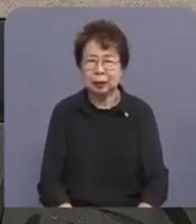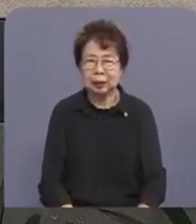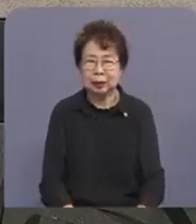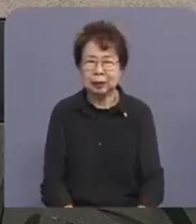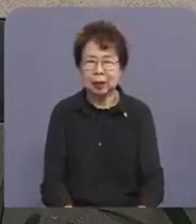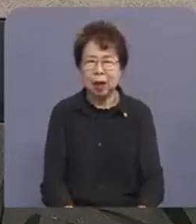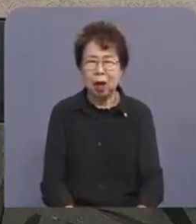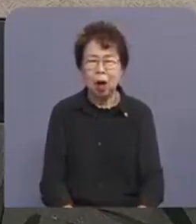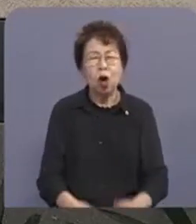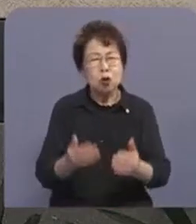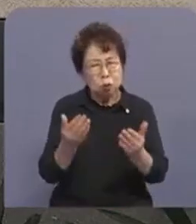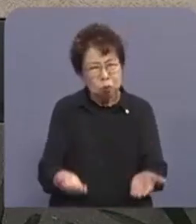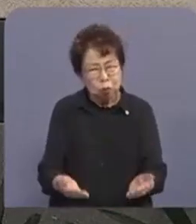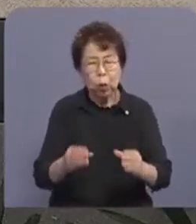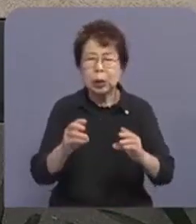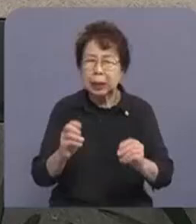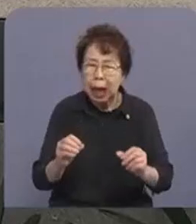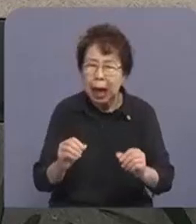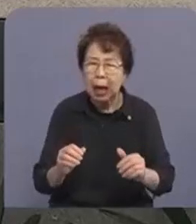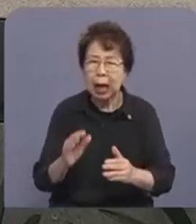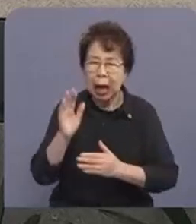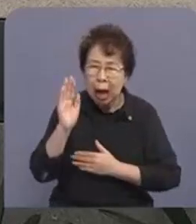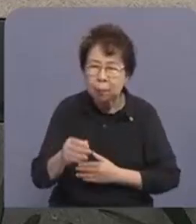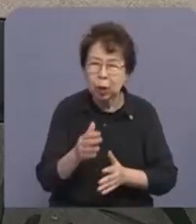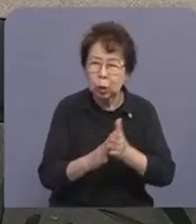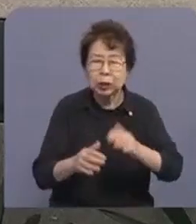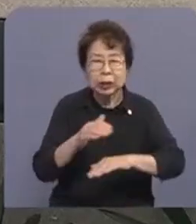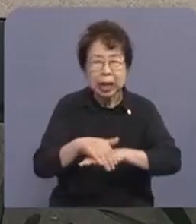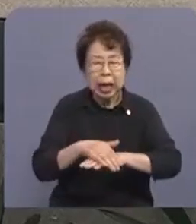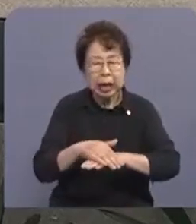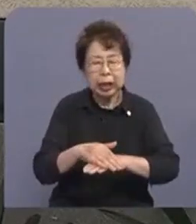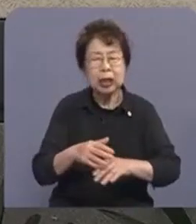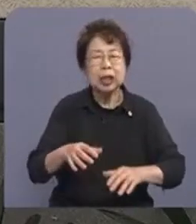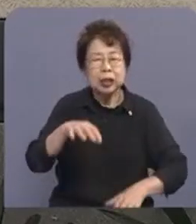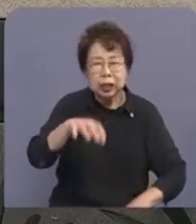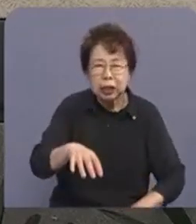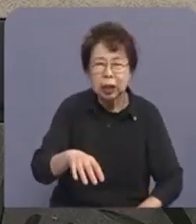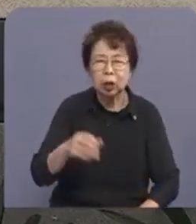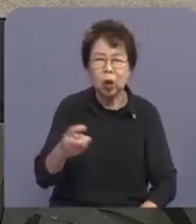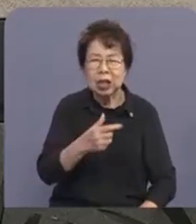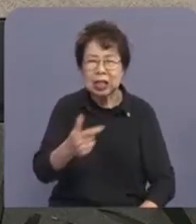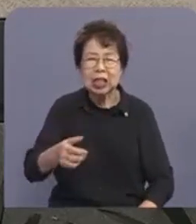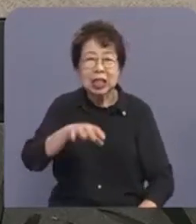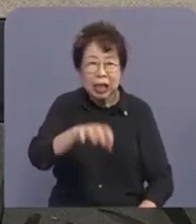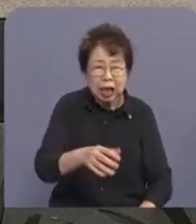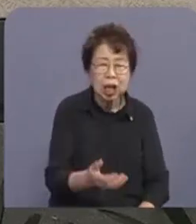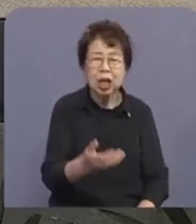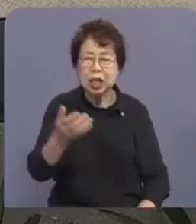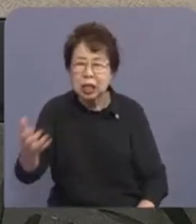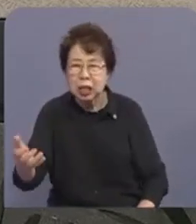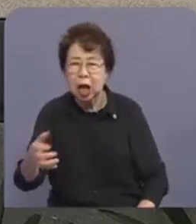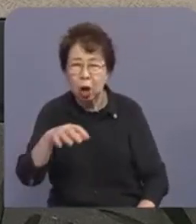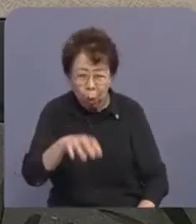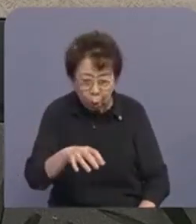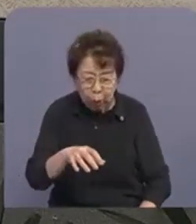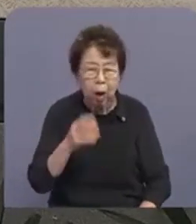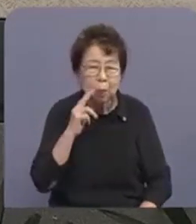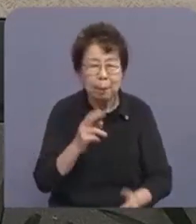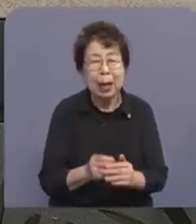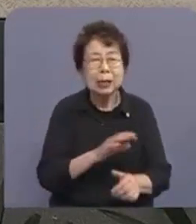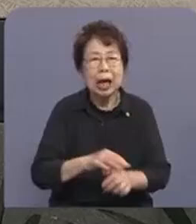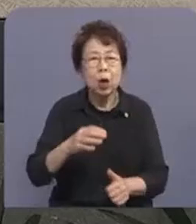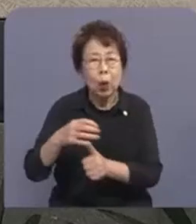물론 향후 이제 도시계획 시설의 변경이나 대형 시설의 이전 적지 등을 적극적으로